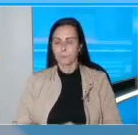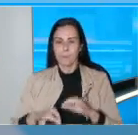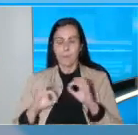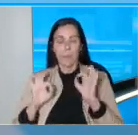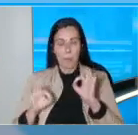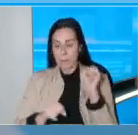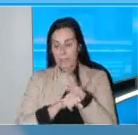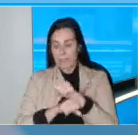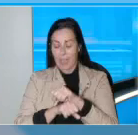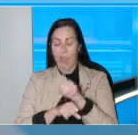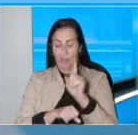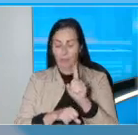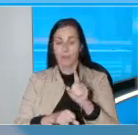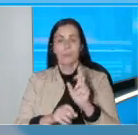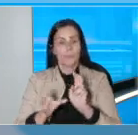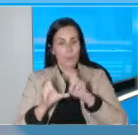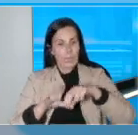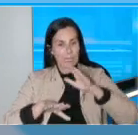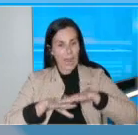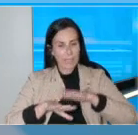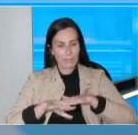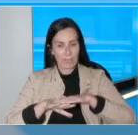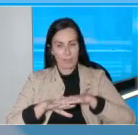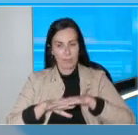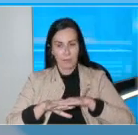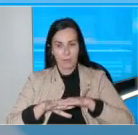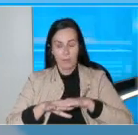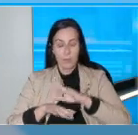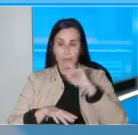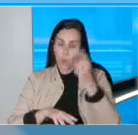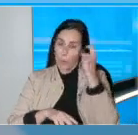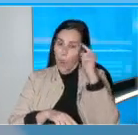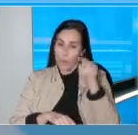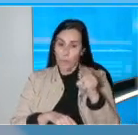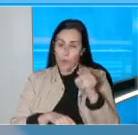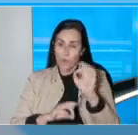אותו, ואז הוא בעצם נכנס לתפקיד הנשיא, כשהציפיות